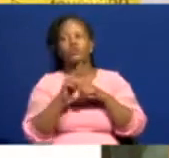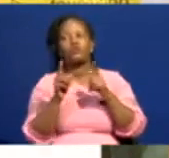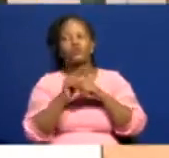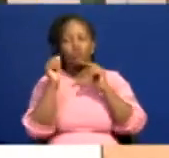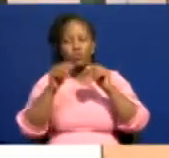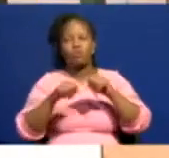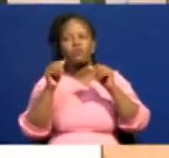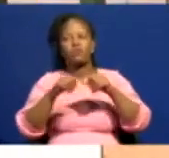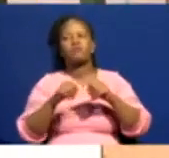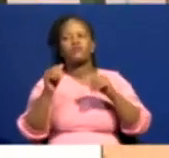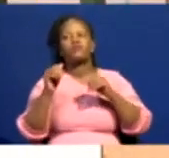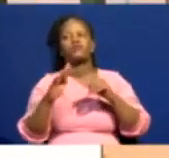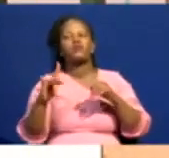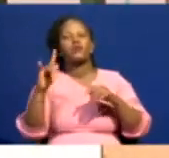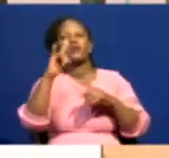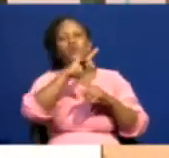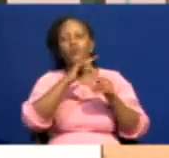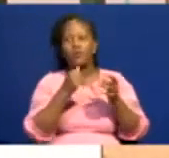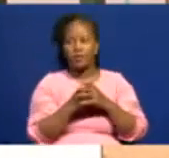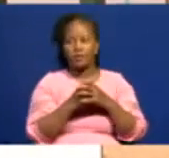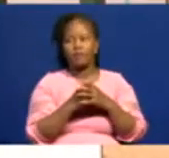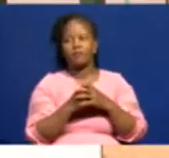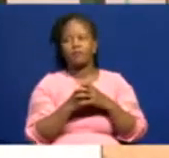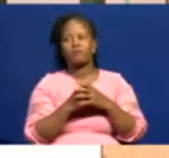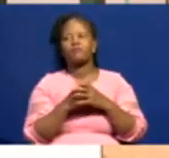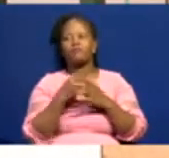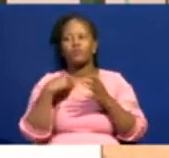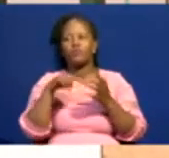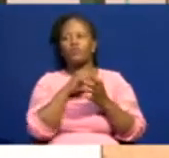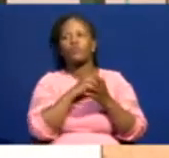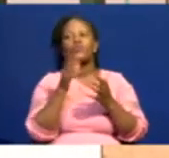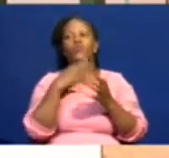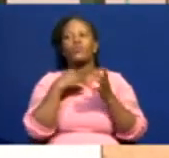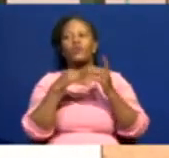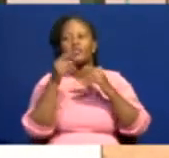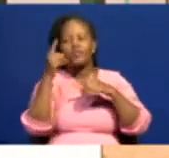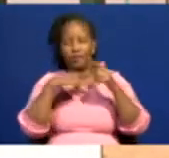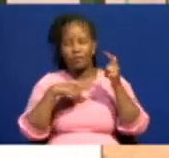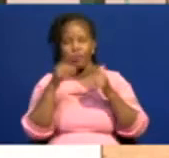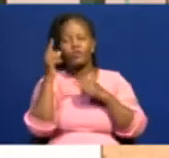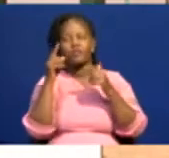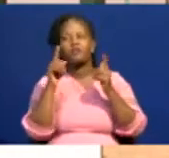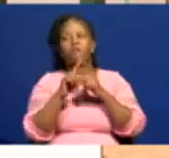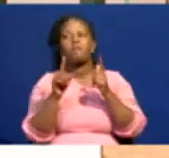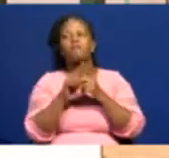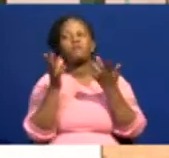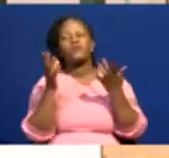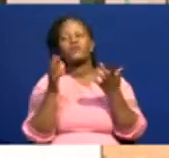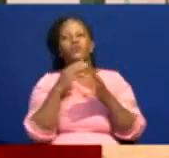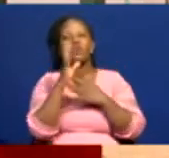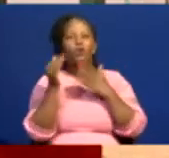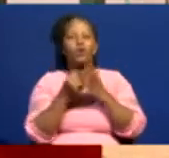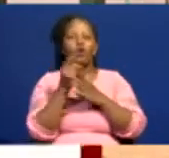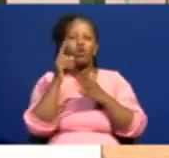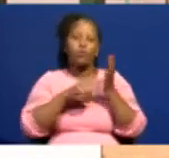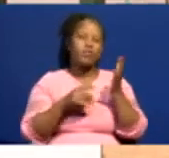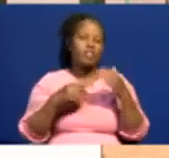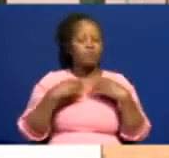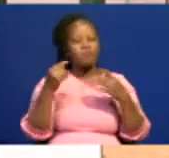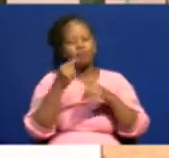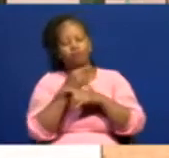inje. Tesho ni tushinde obvious na skills tumepewa to the practice na